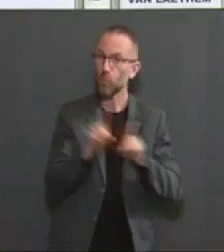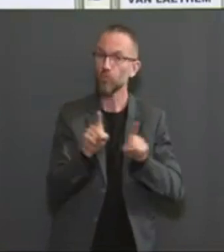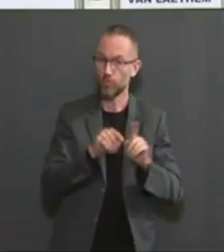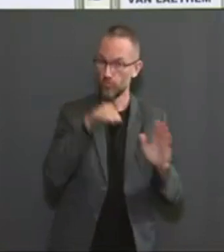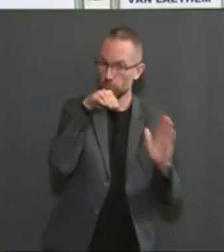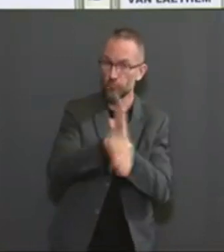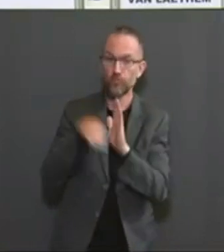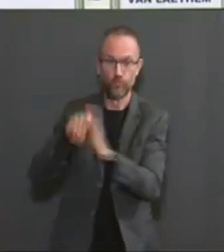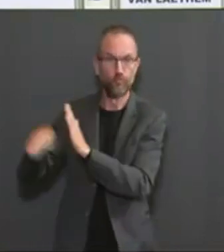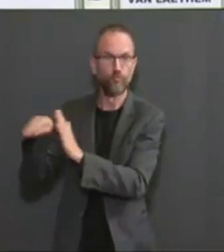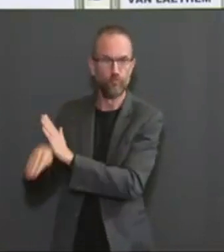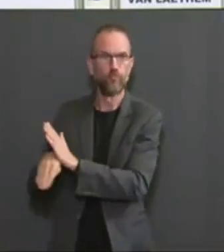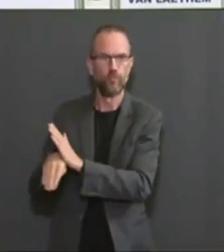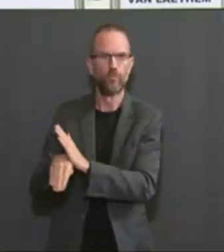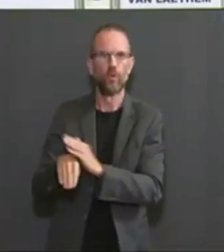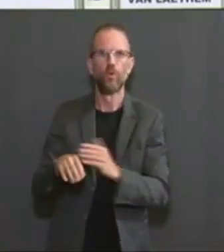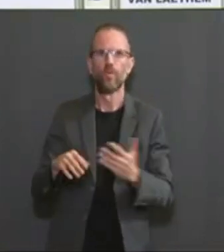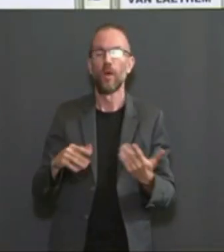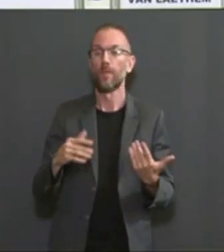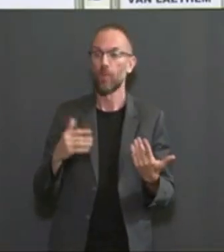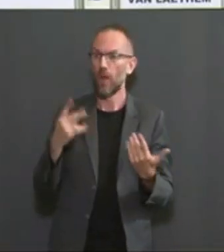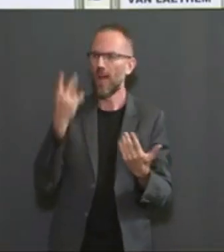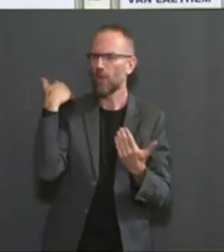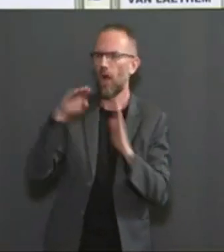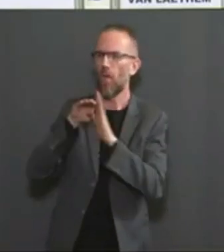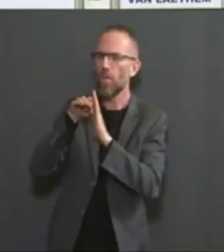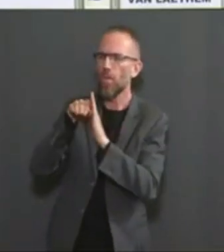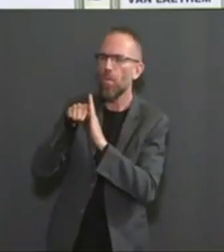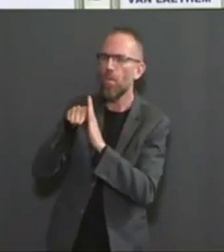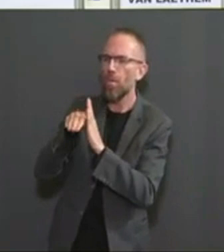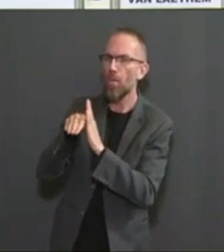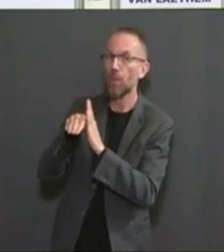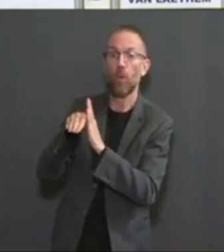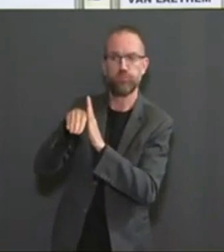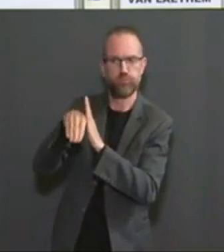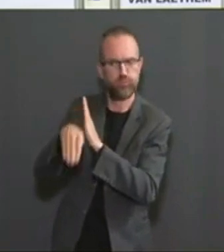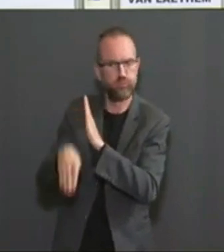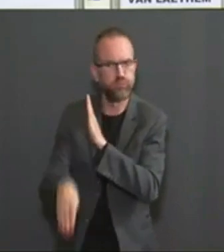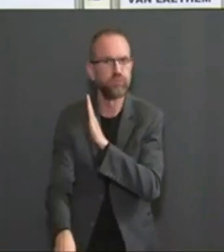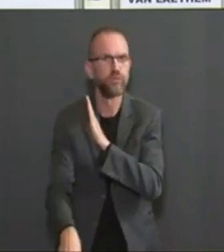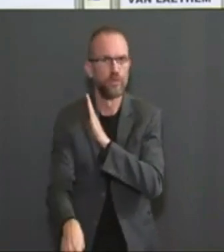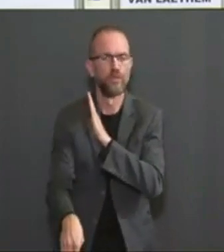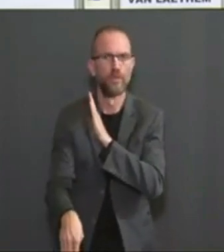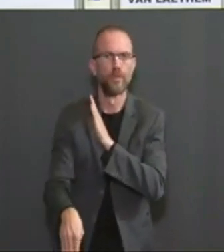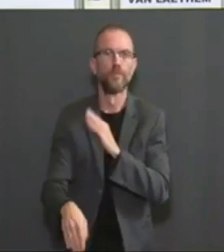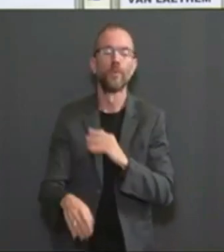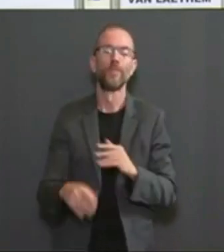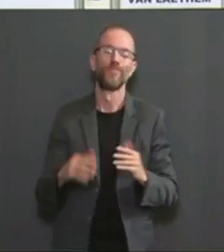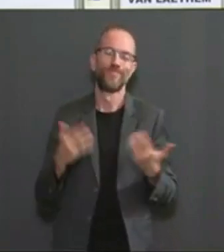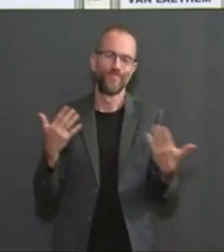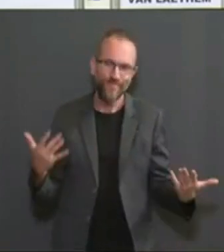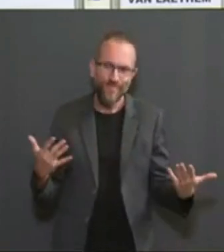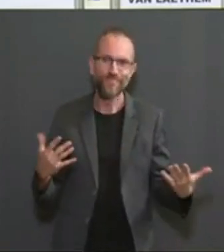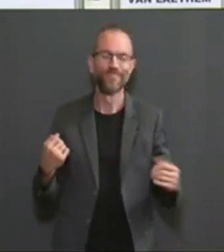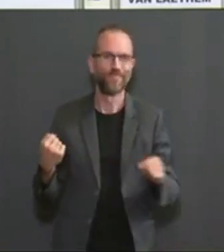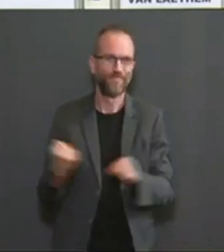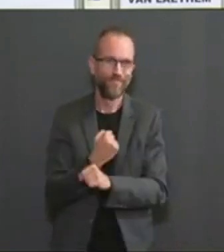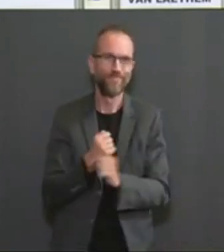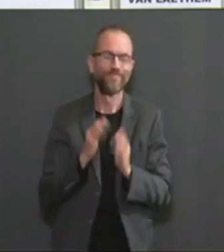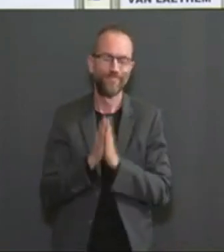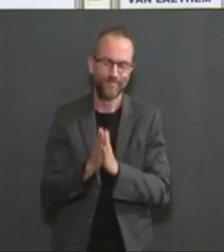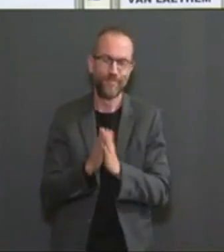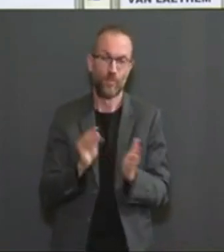pour le moins réconfortant. Nous devons cependant encore déplorer en moyenne 149 décès par